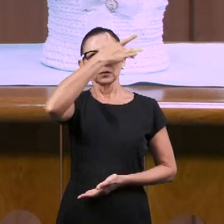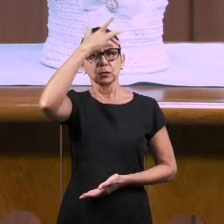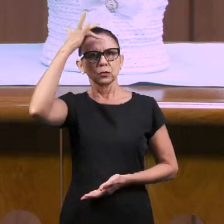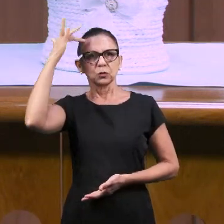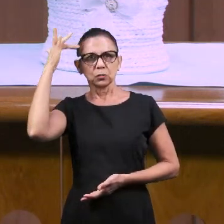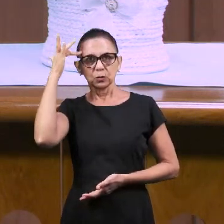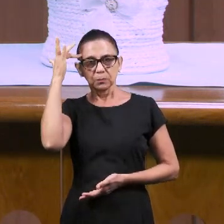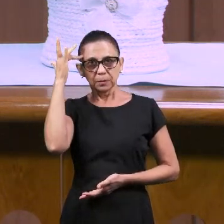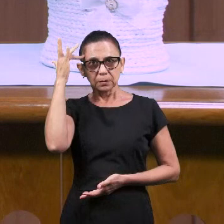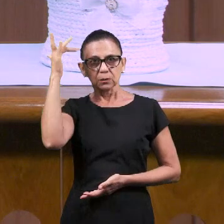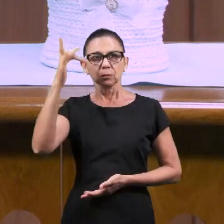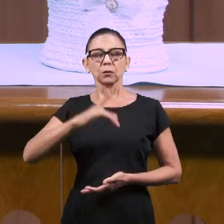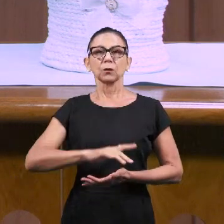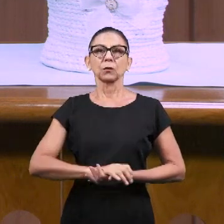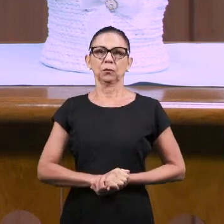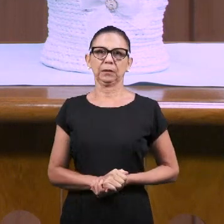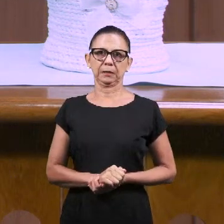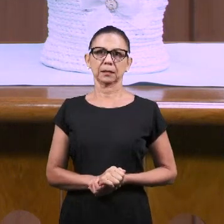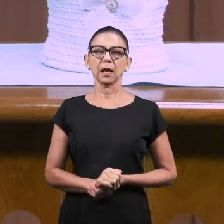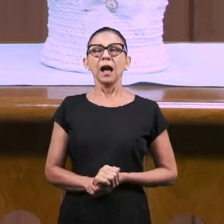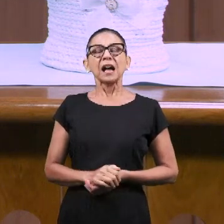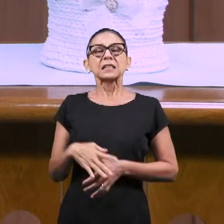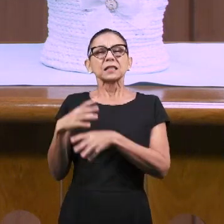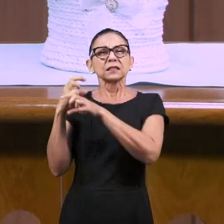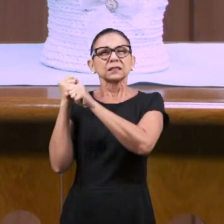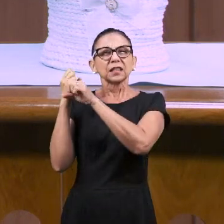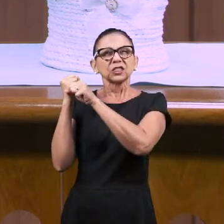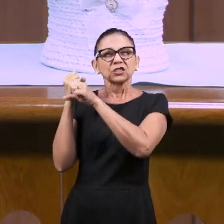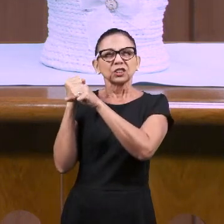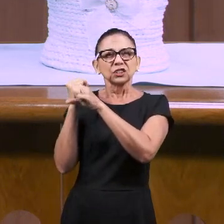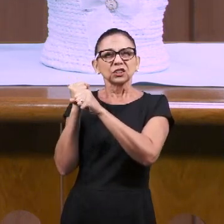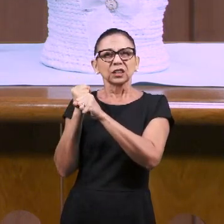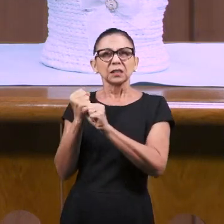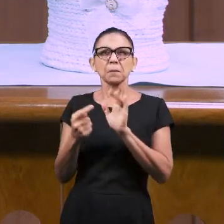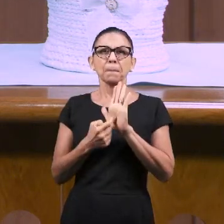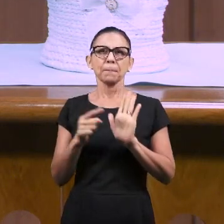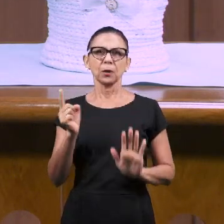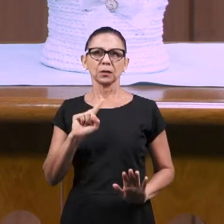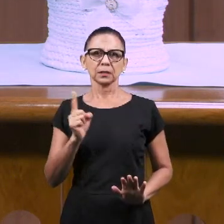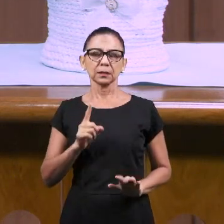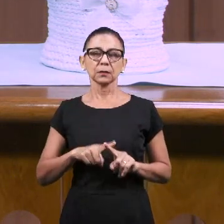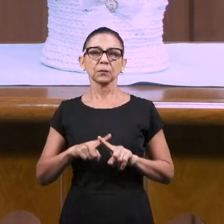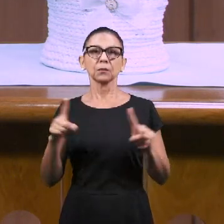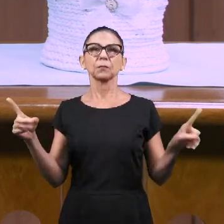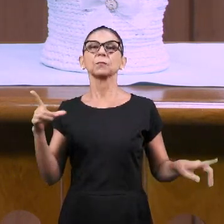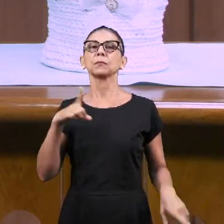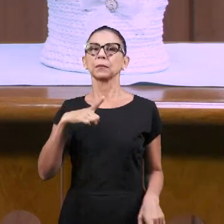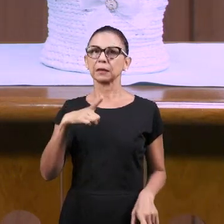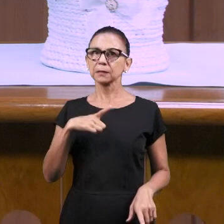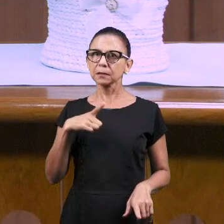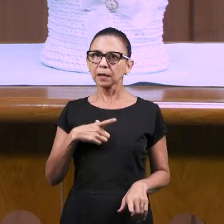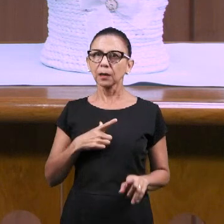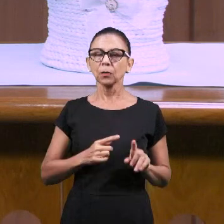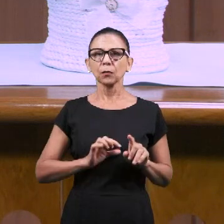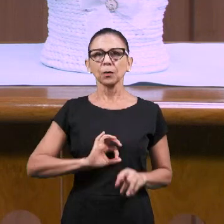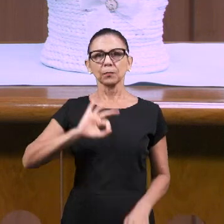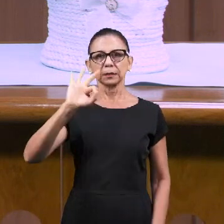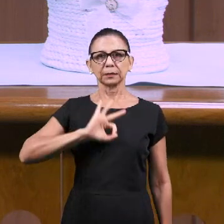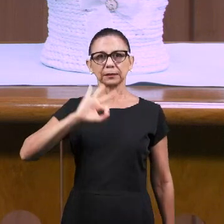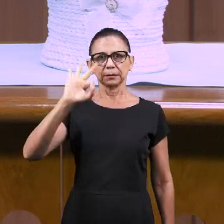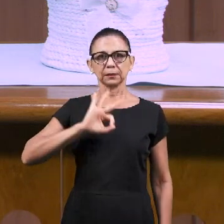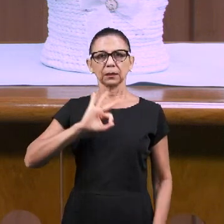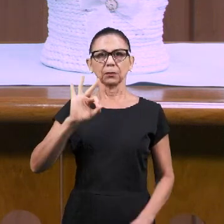qui bataillent, même qui n'arrivent ici leur nombre, mais ils travaillent parce que c'est une